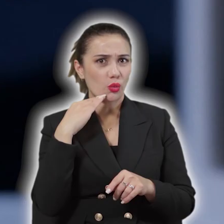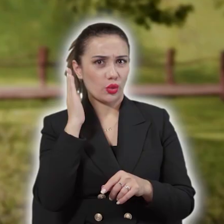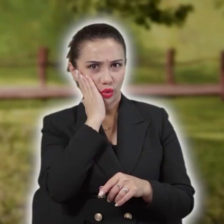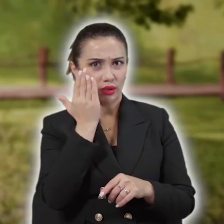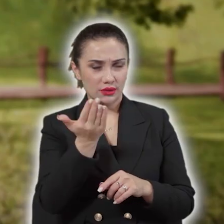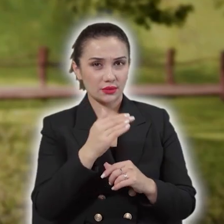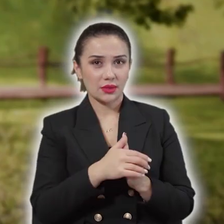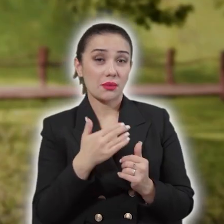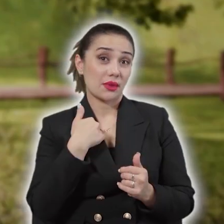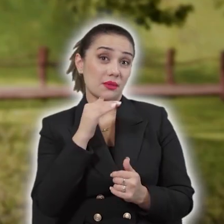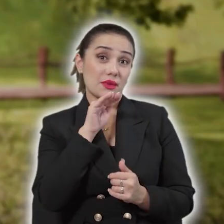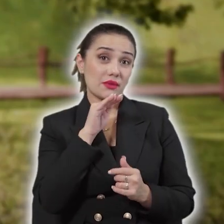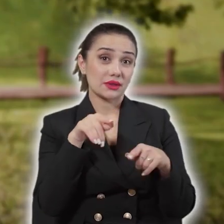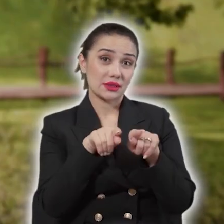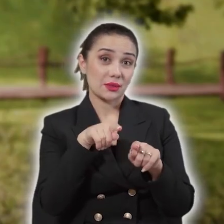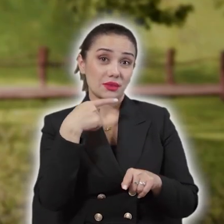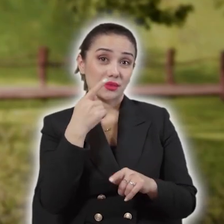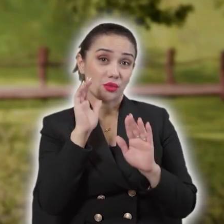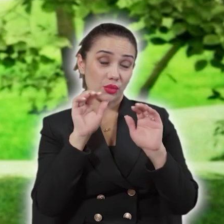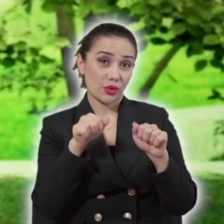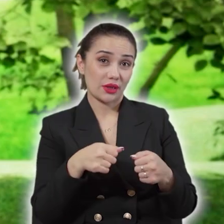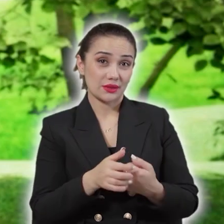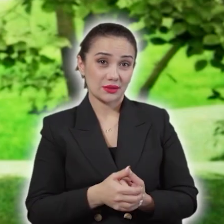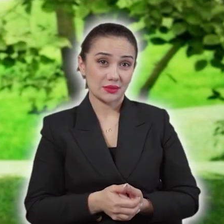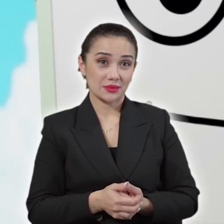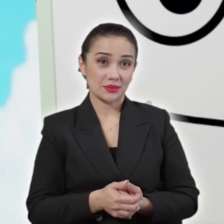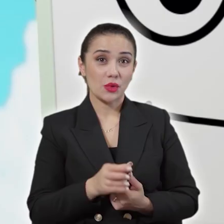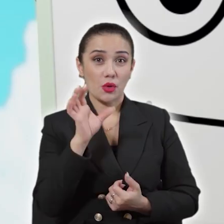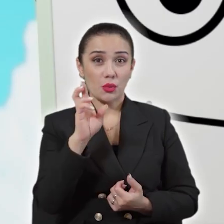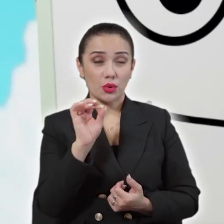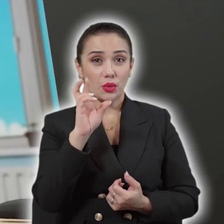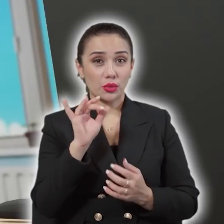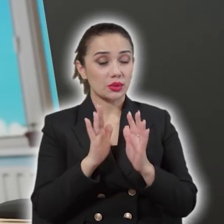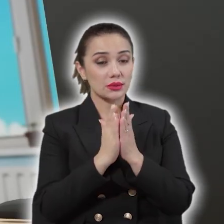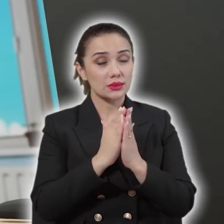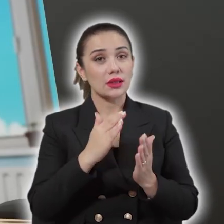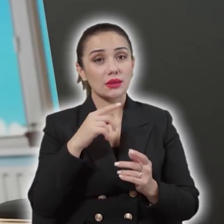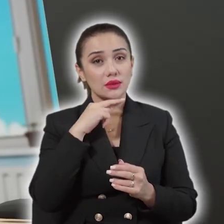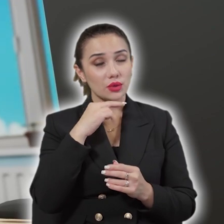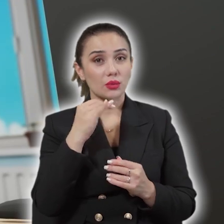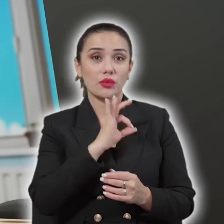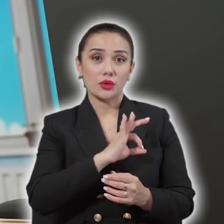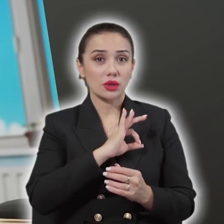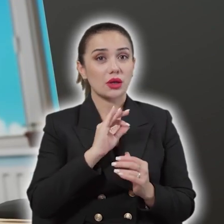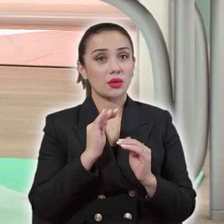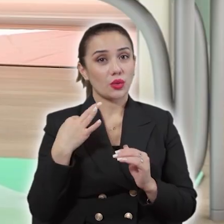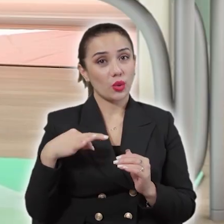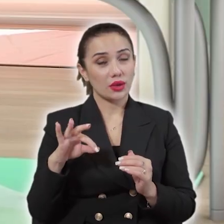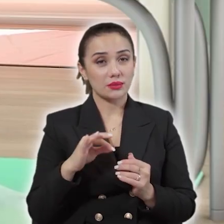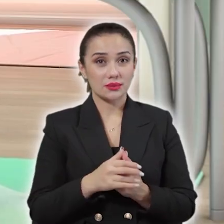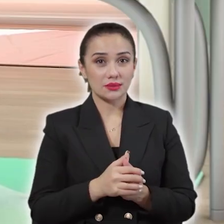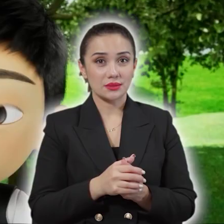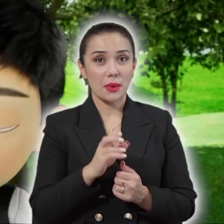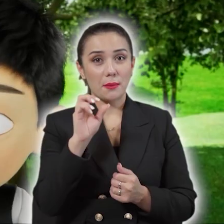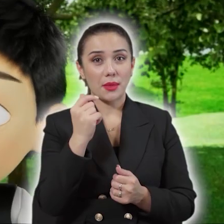uxlaydimi? Meni professor desanglar ham bo'ladi. Bobo, kitoblardan ehtiyot bo'lib foydalan, o'g'lim. Xo'p